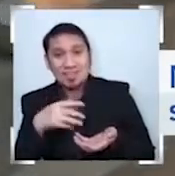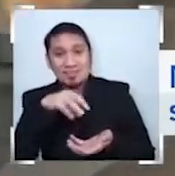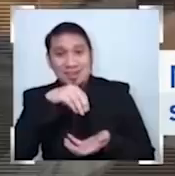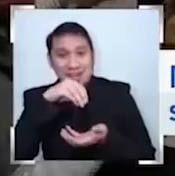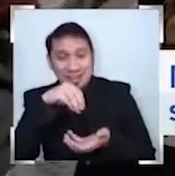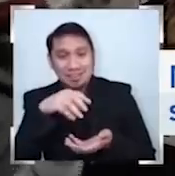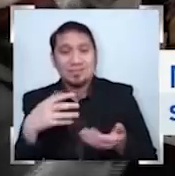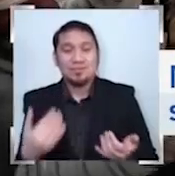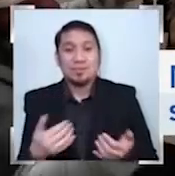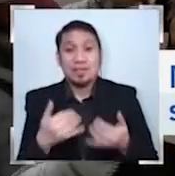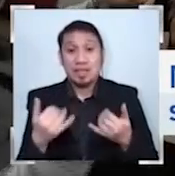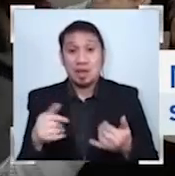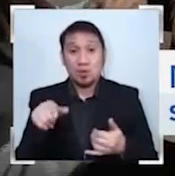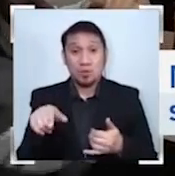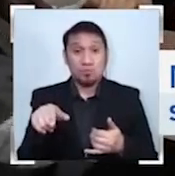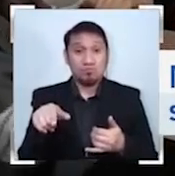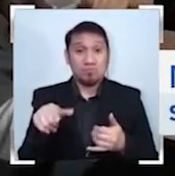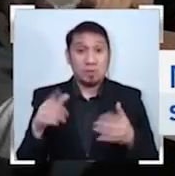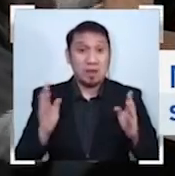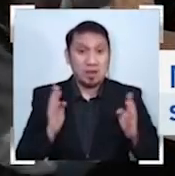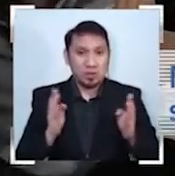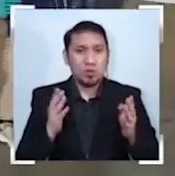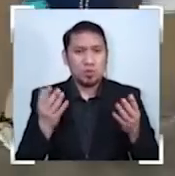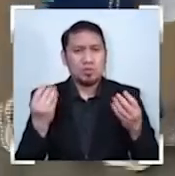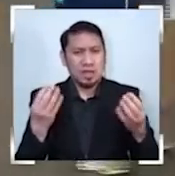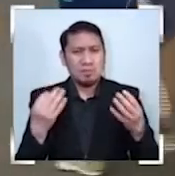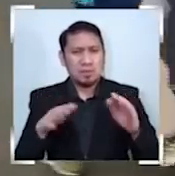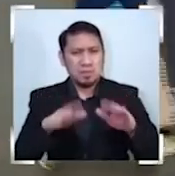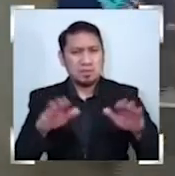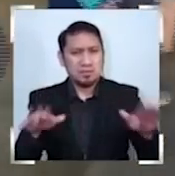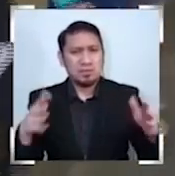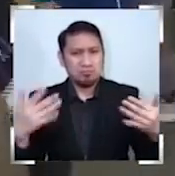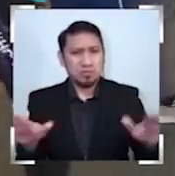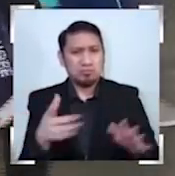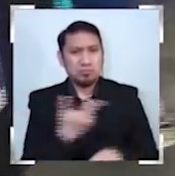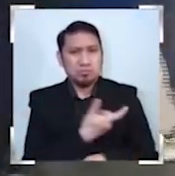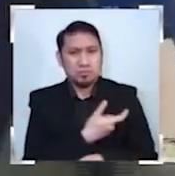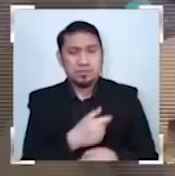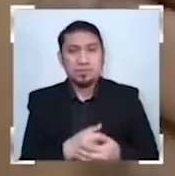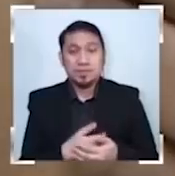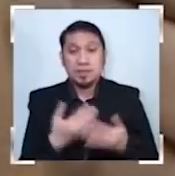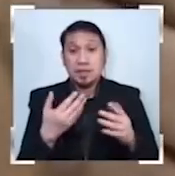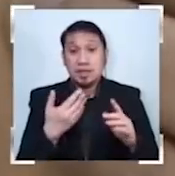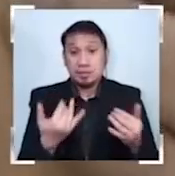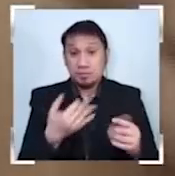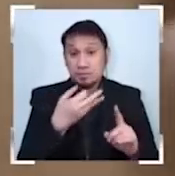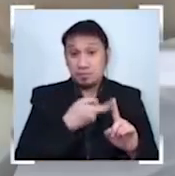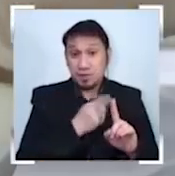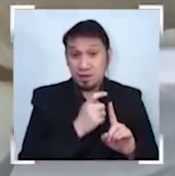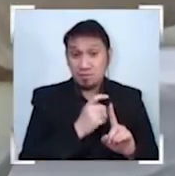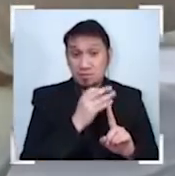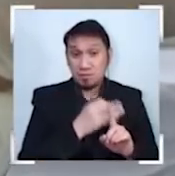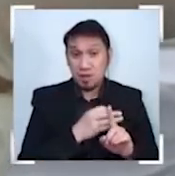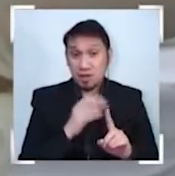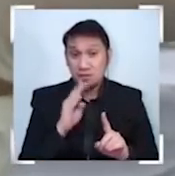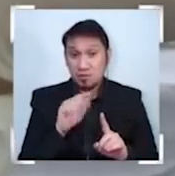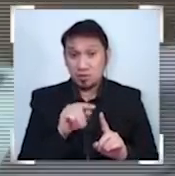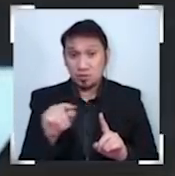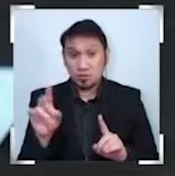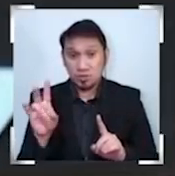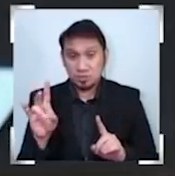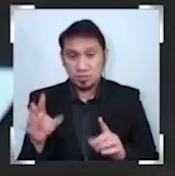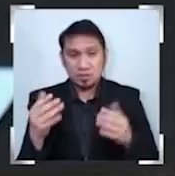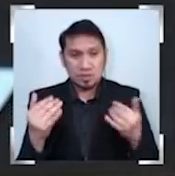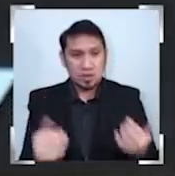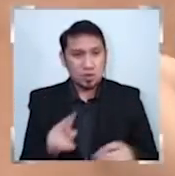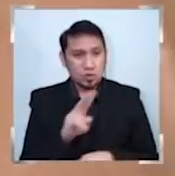nagpapabakunang bata. Sa datos ng City Health Services Office mula February 14 hanggang 17, 200 hanggang 300 vaccinees